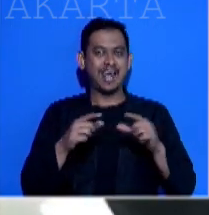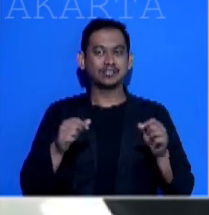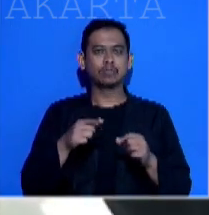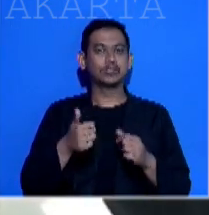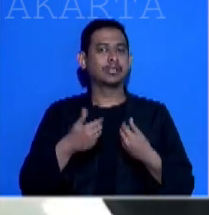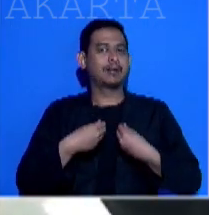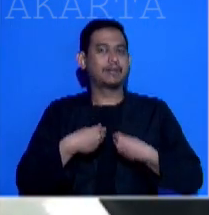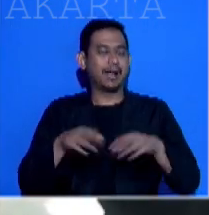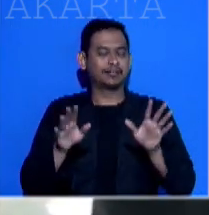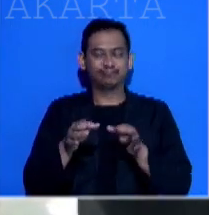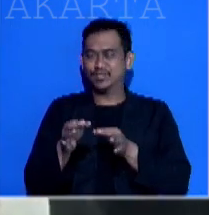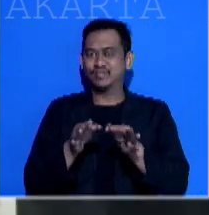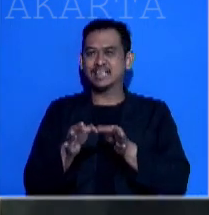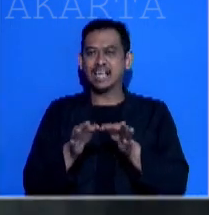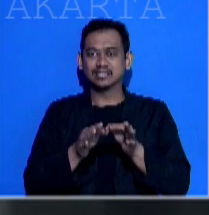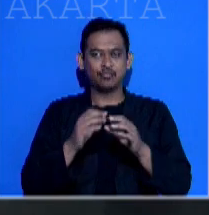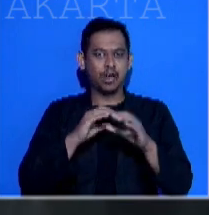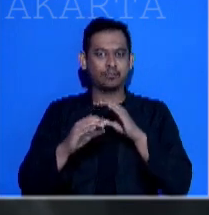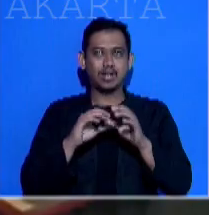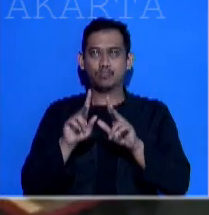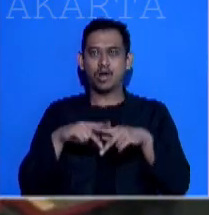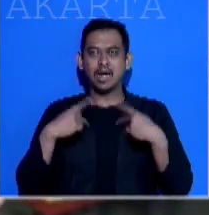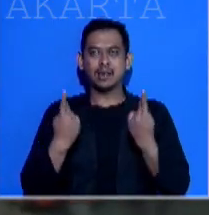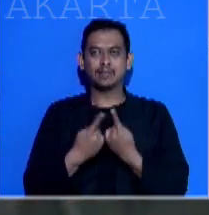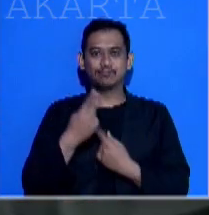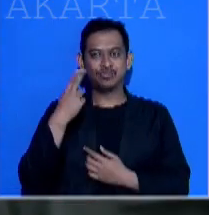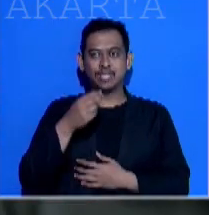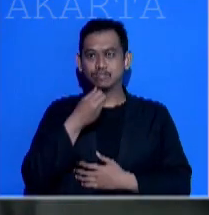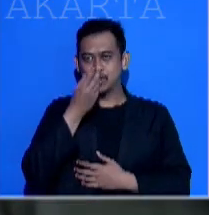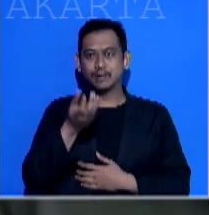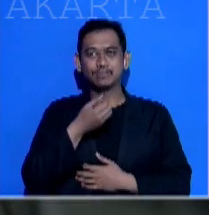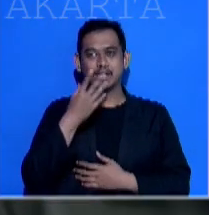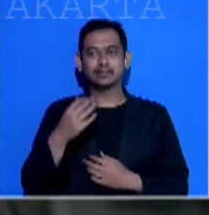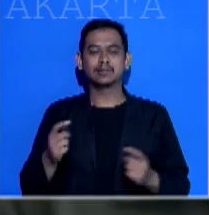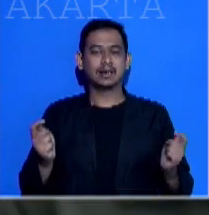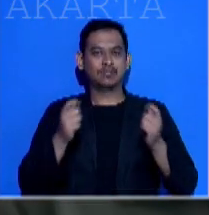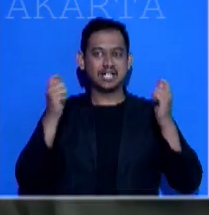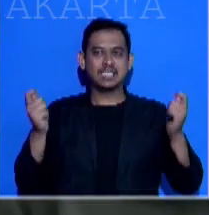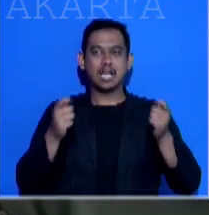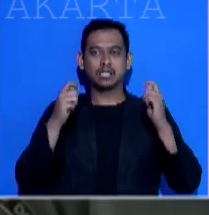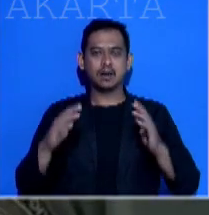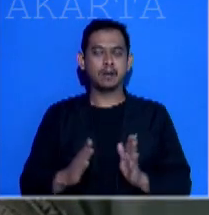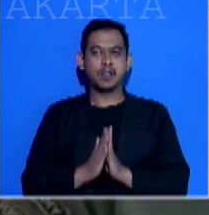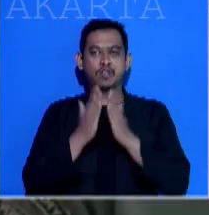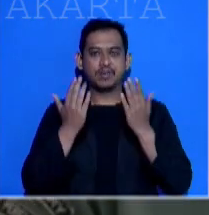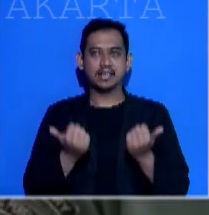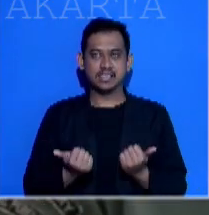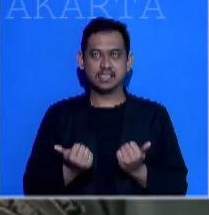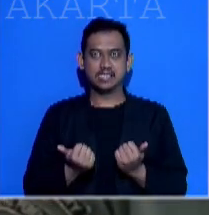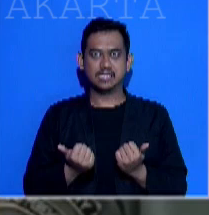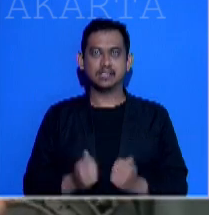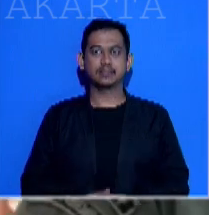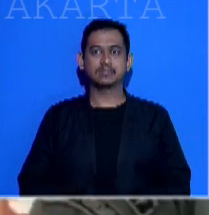keluarganya untuk memberikan ucapan perayaan Waisak. Kita ada 9 warga binaan, 8-nya ada di Lapas